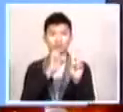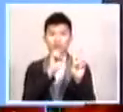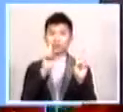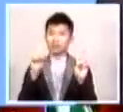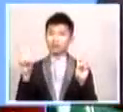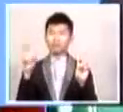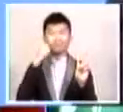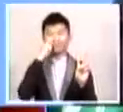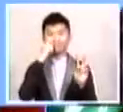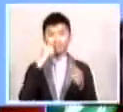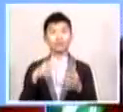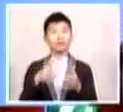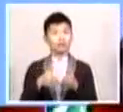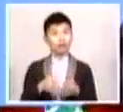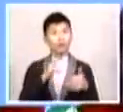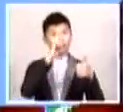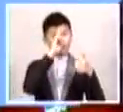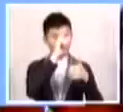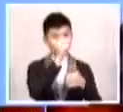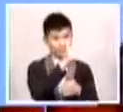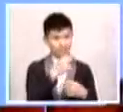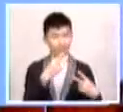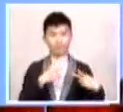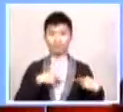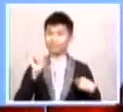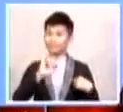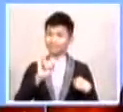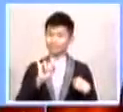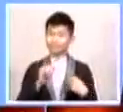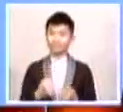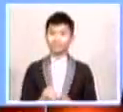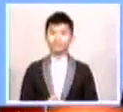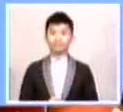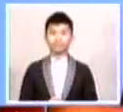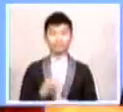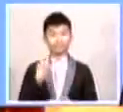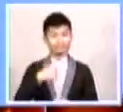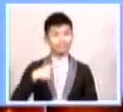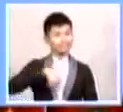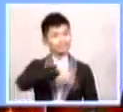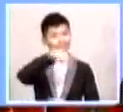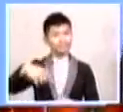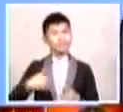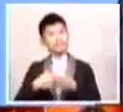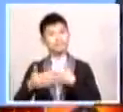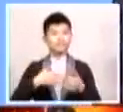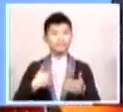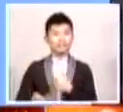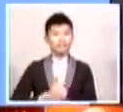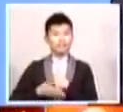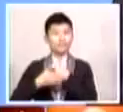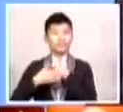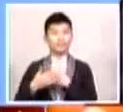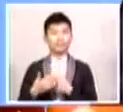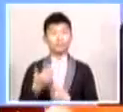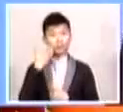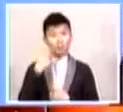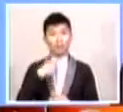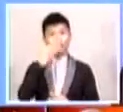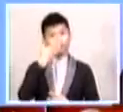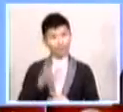2012，一定要徐主席、蔡主席和大家的帮忙。如果我